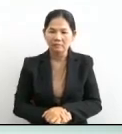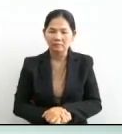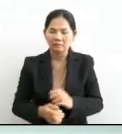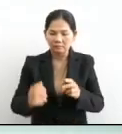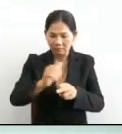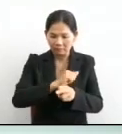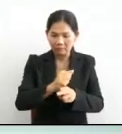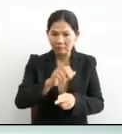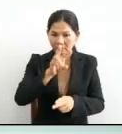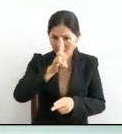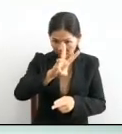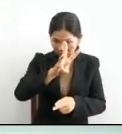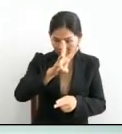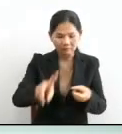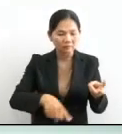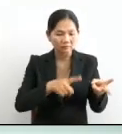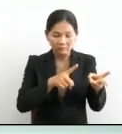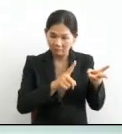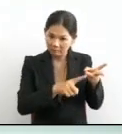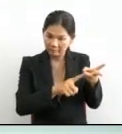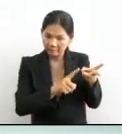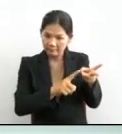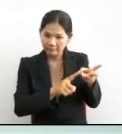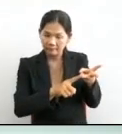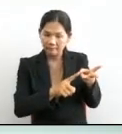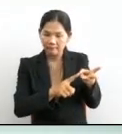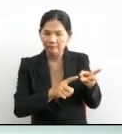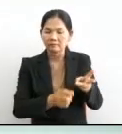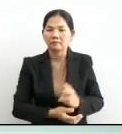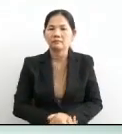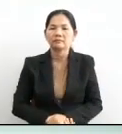hát tiệt bay cho nó có chàng